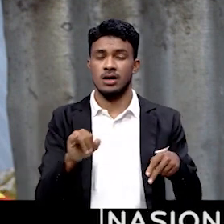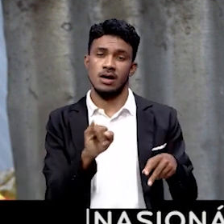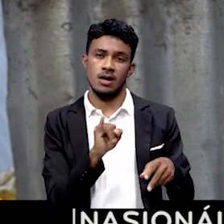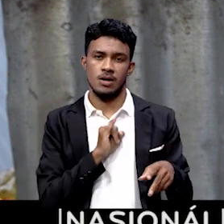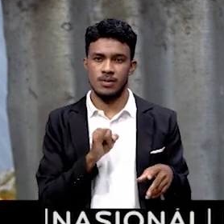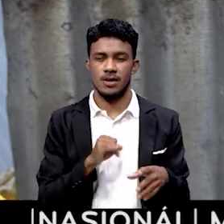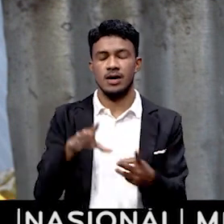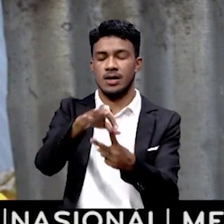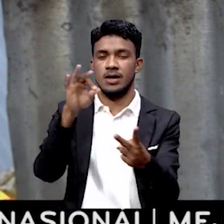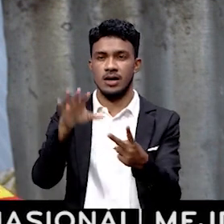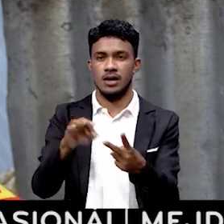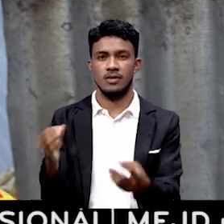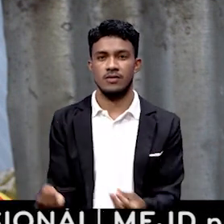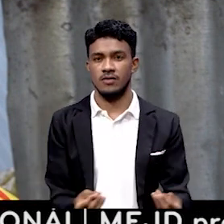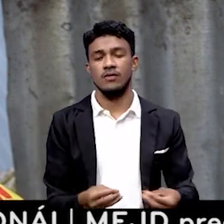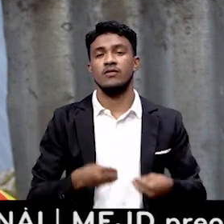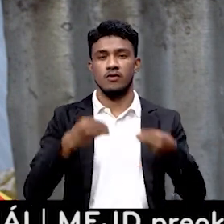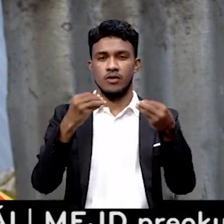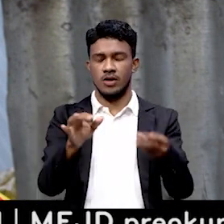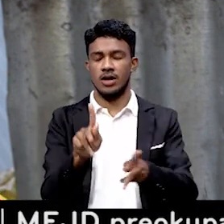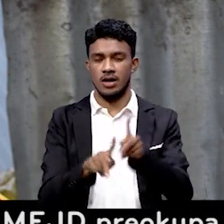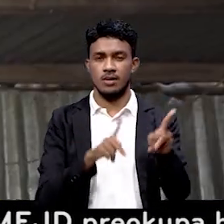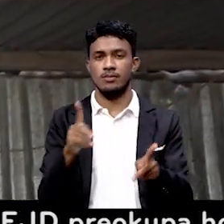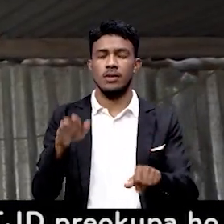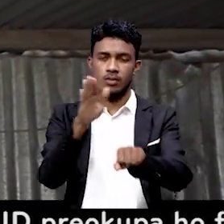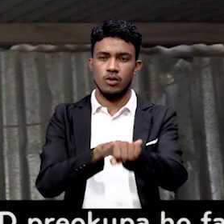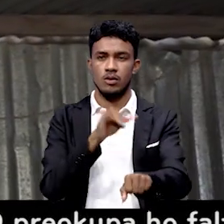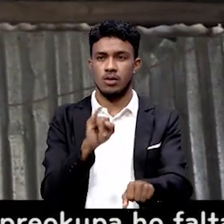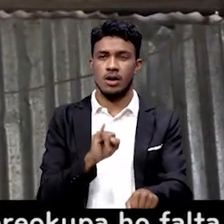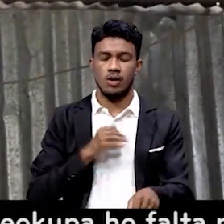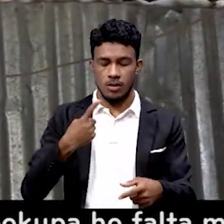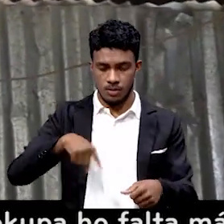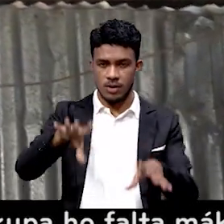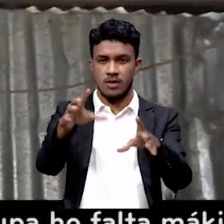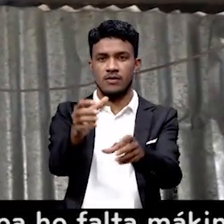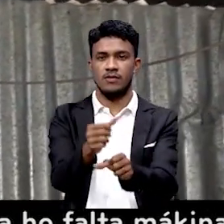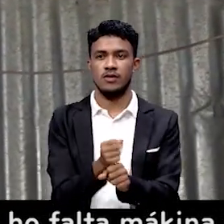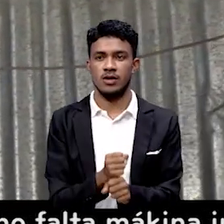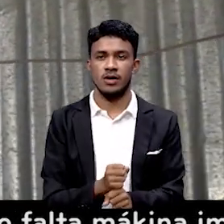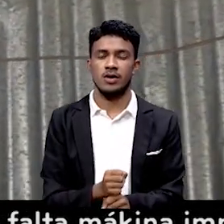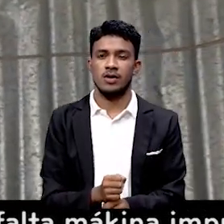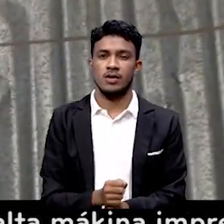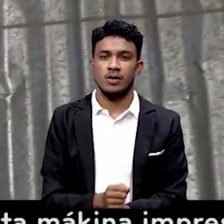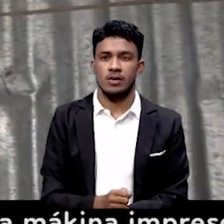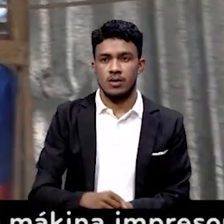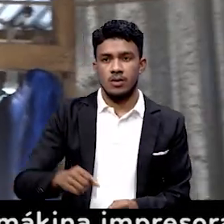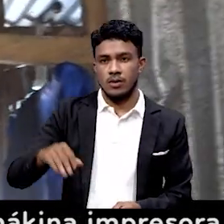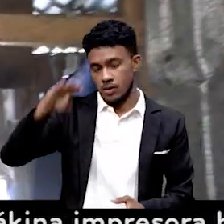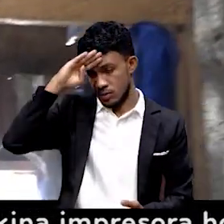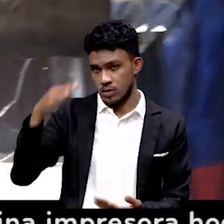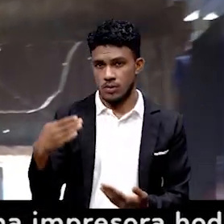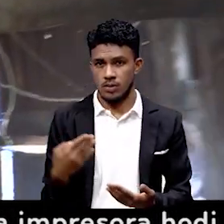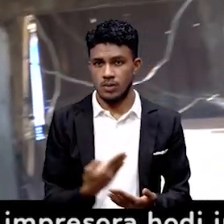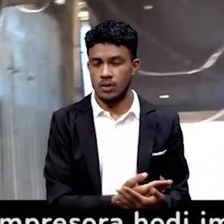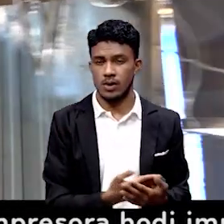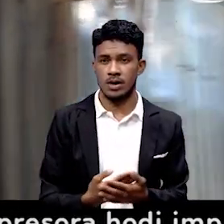mai rosa e ma bolu ha ba foti wan mane maka hal ya a